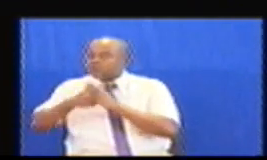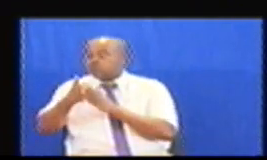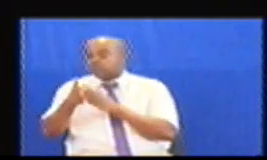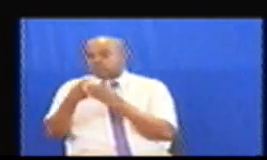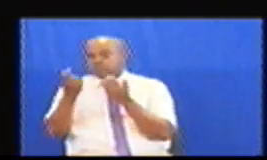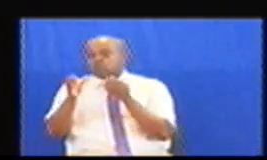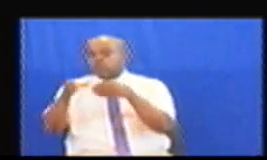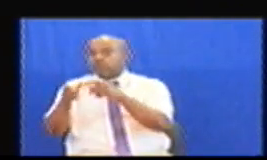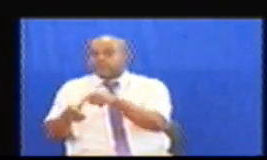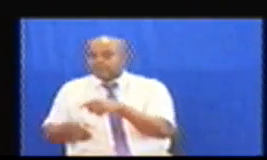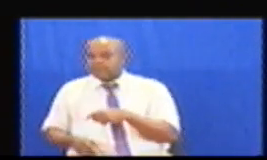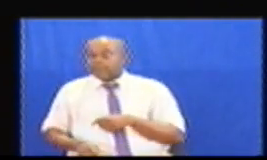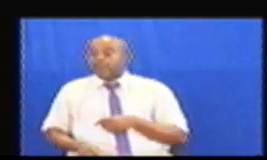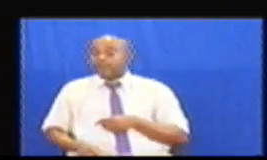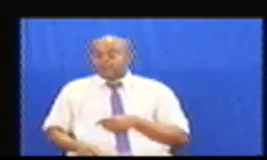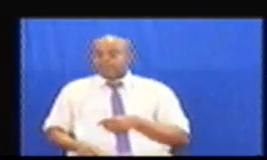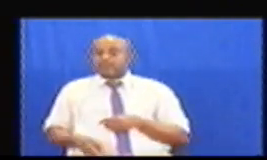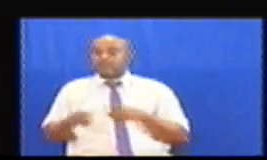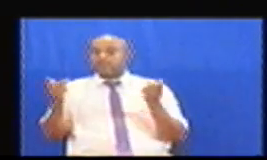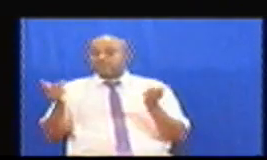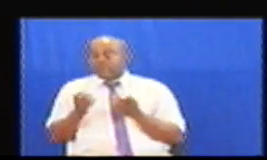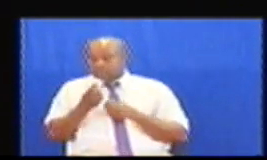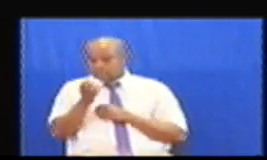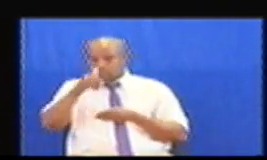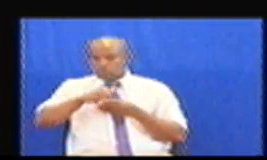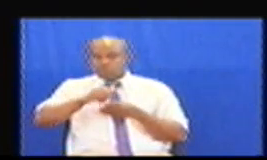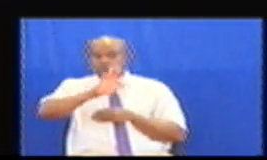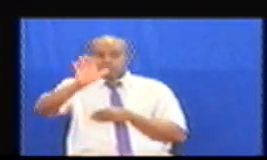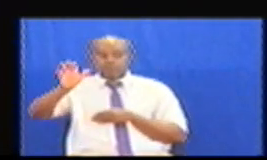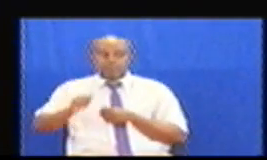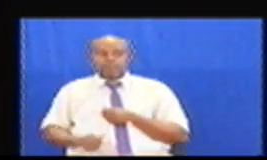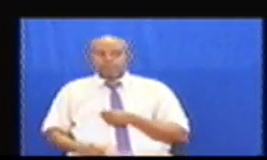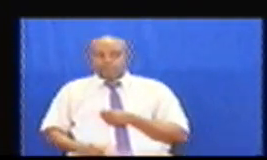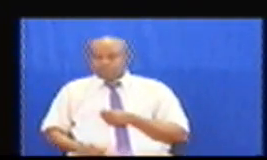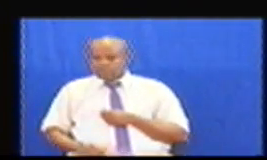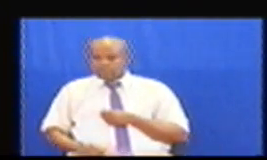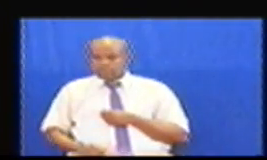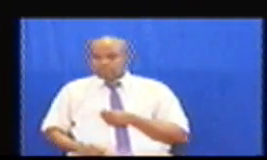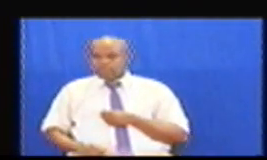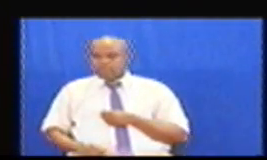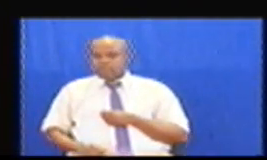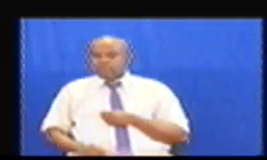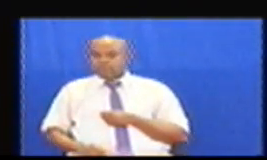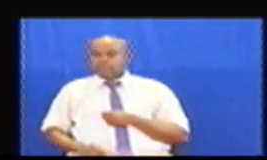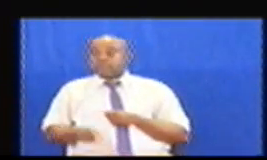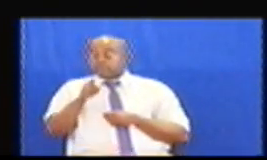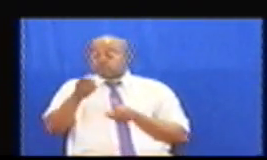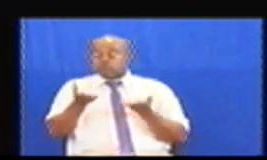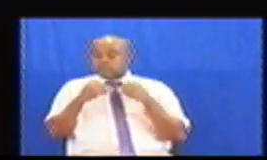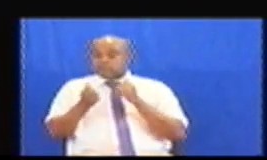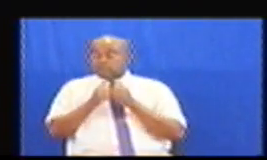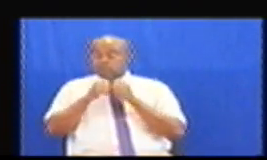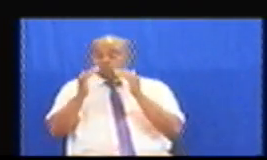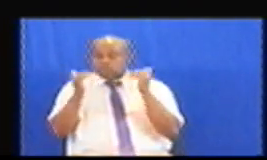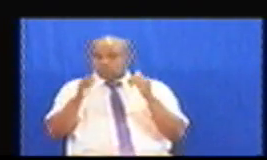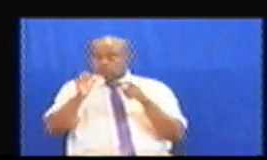kuendesha tume yetu ya uchaguzi, lakini pia na wajumbe wao, ili tuweze kupata tume huru ambayo itakayoendesha mambo kwa usawa na